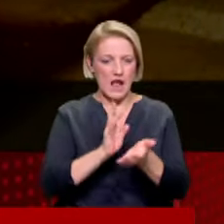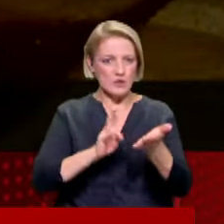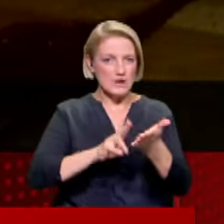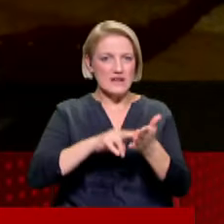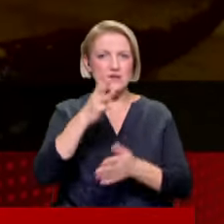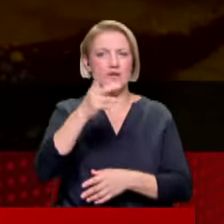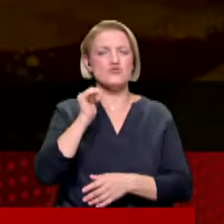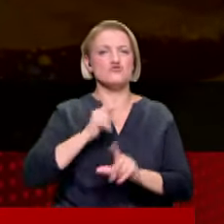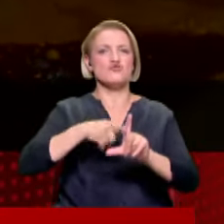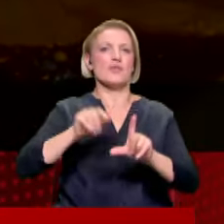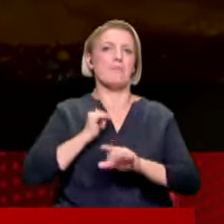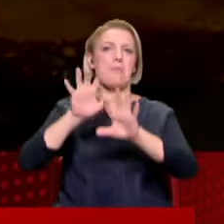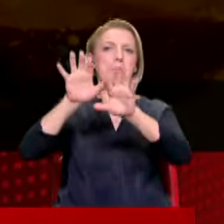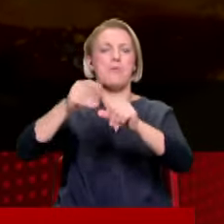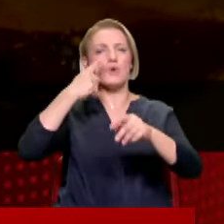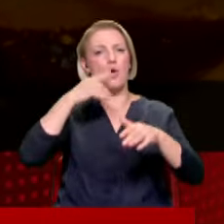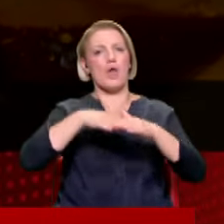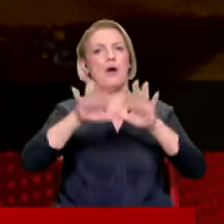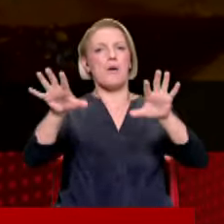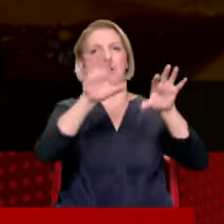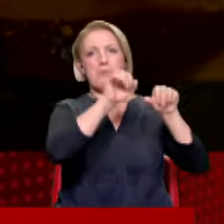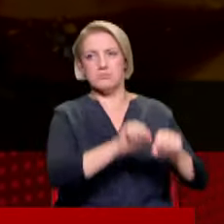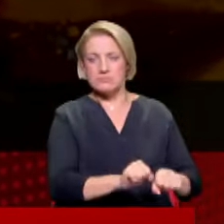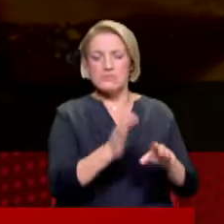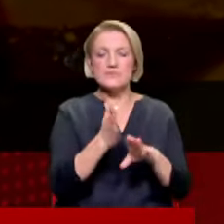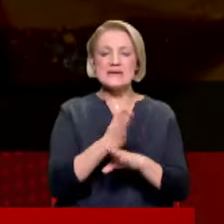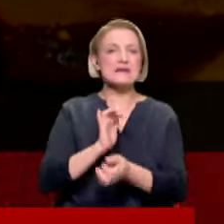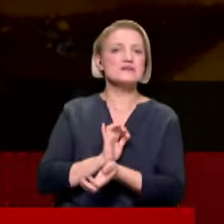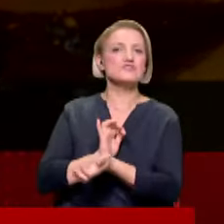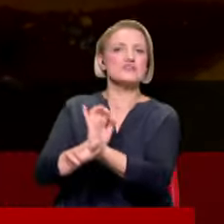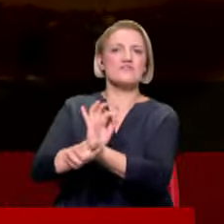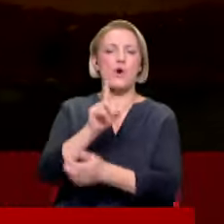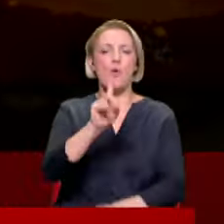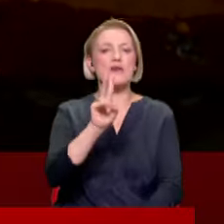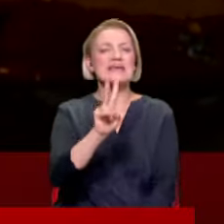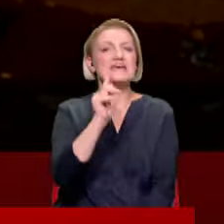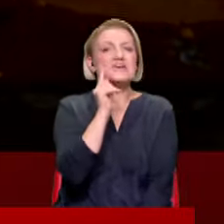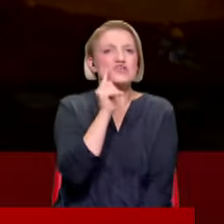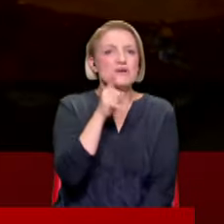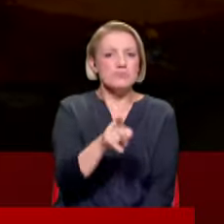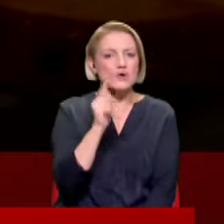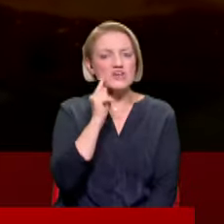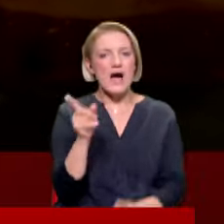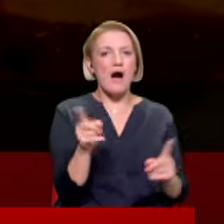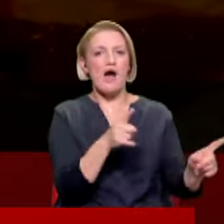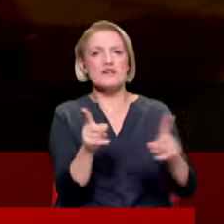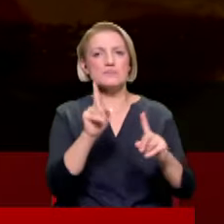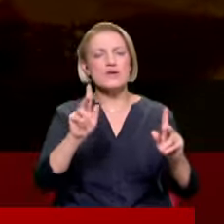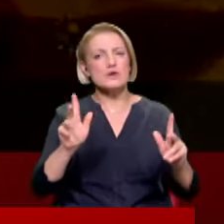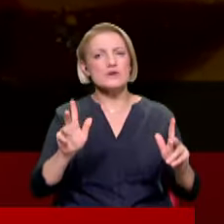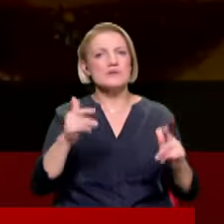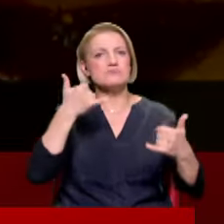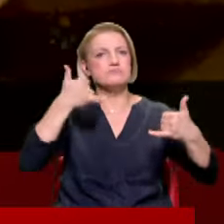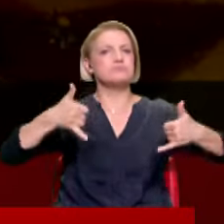alındı Jandarma tarafından Niye alındılar Çünkü cezaevindeki 12 kişiyle bu kişilerin arasında bir görüşme